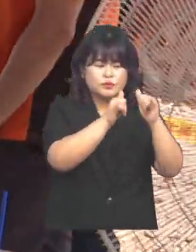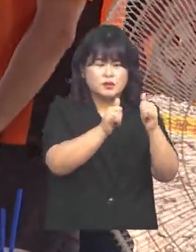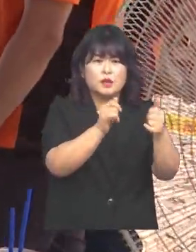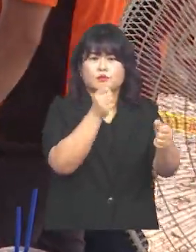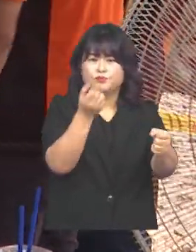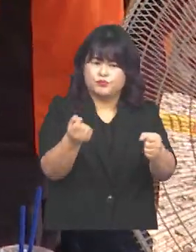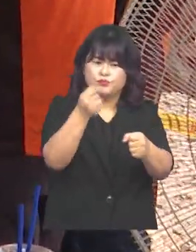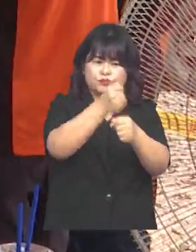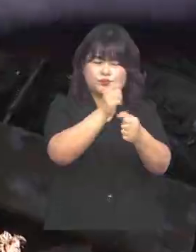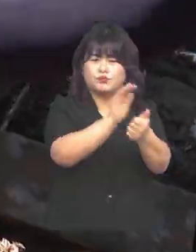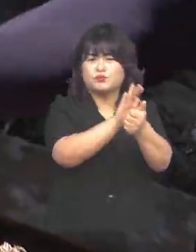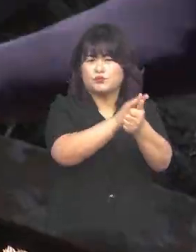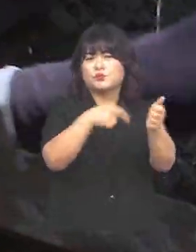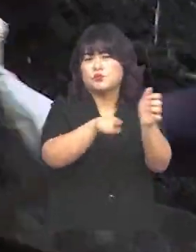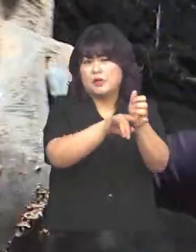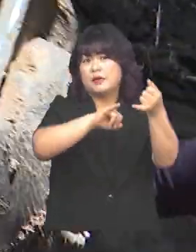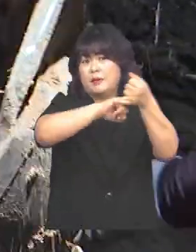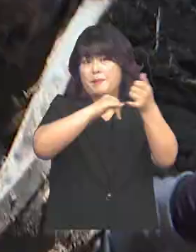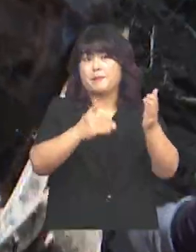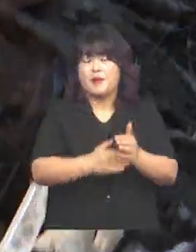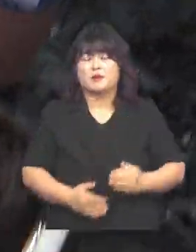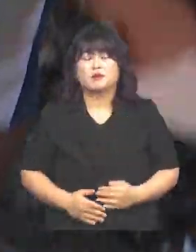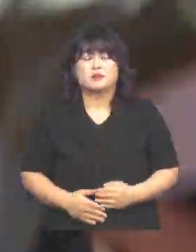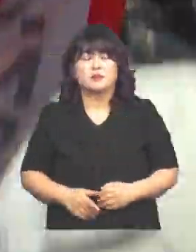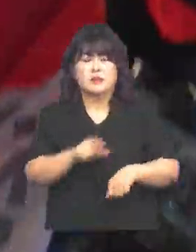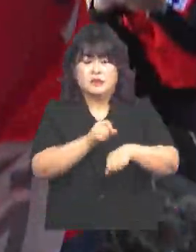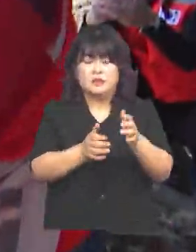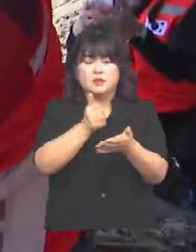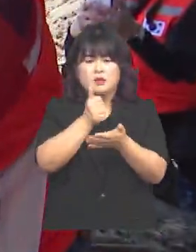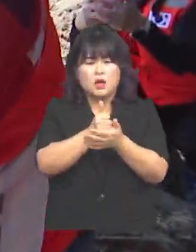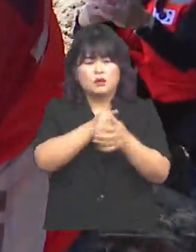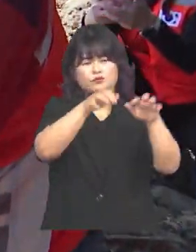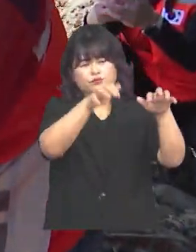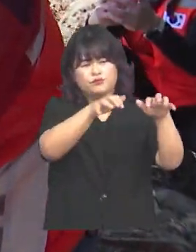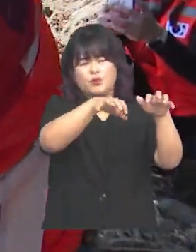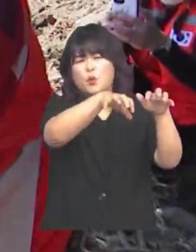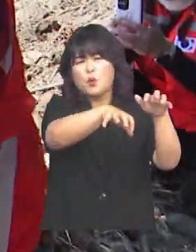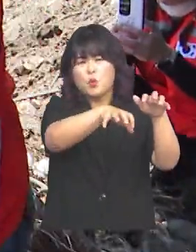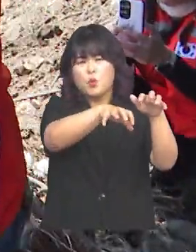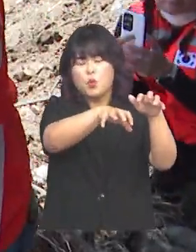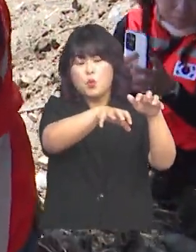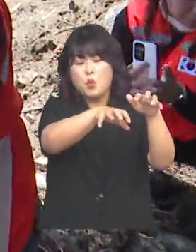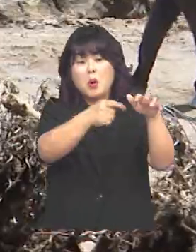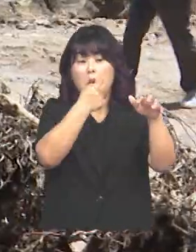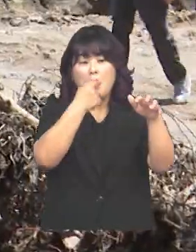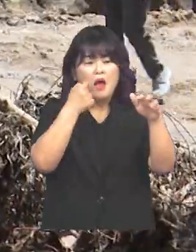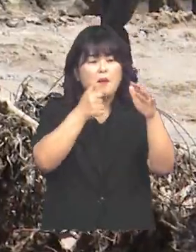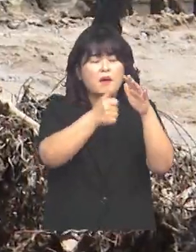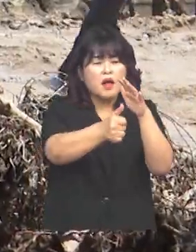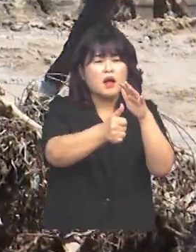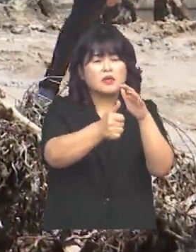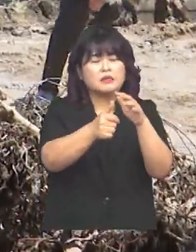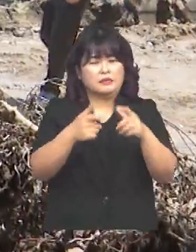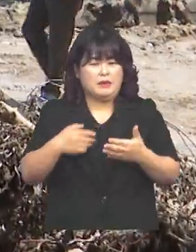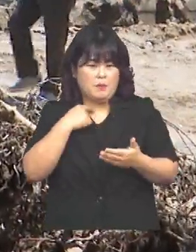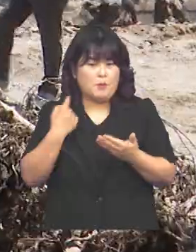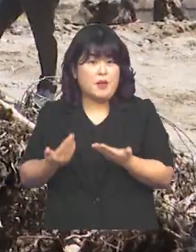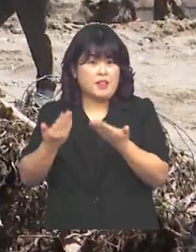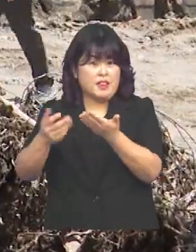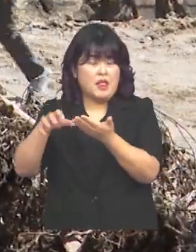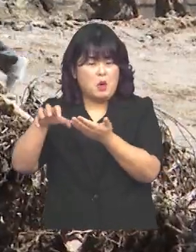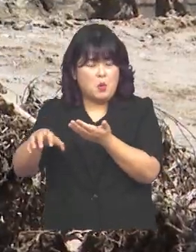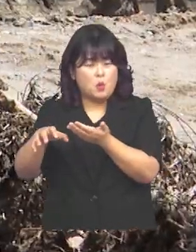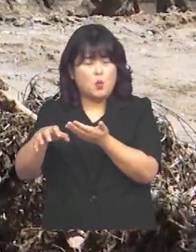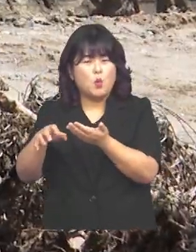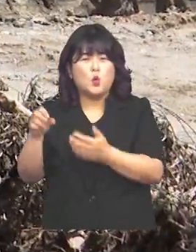지원 의사를 밝혔습니다. 이 시장은 이어 수해가 발생한 현장으로 자리를 옮겨 용인시 자원봉사센터의